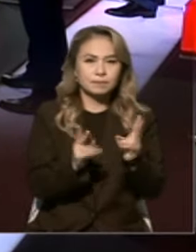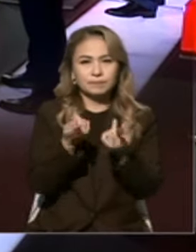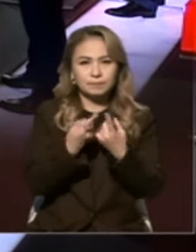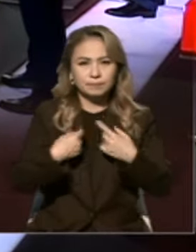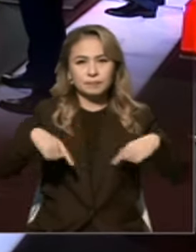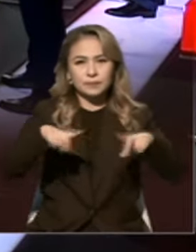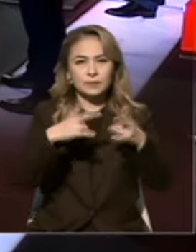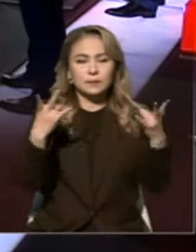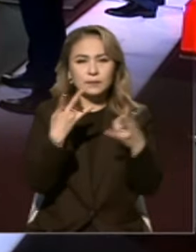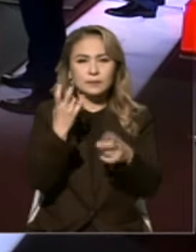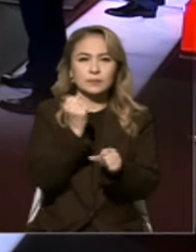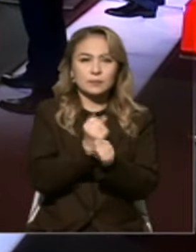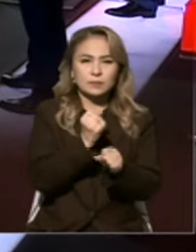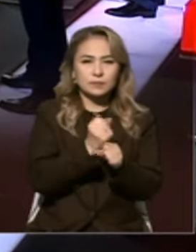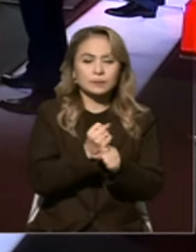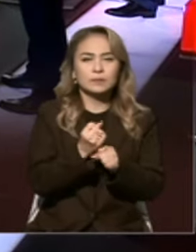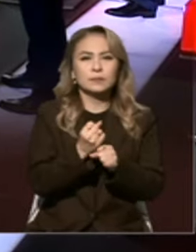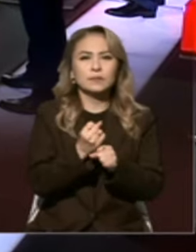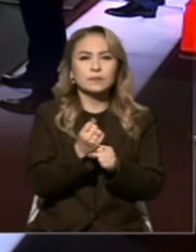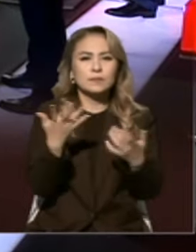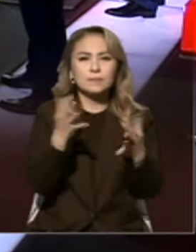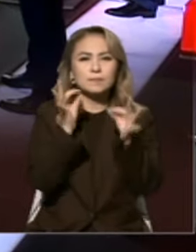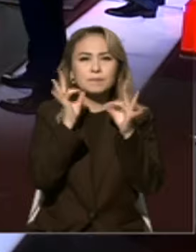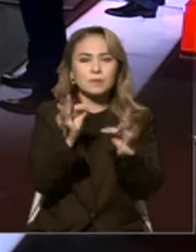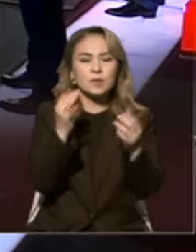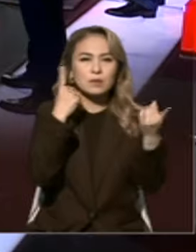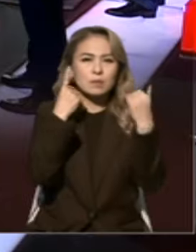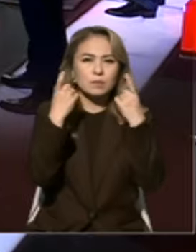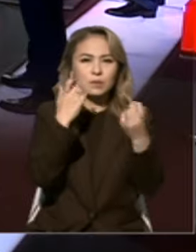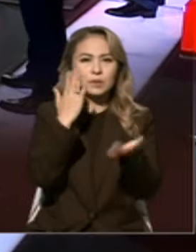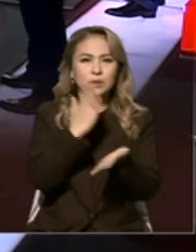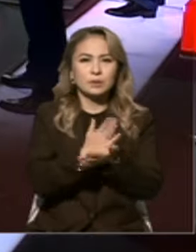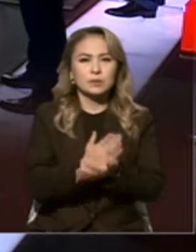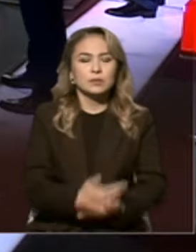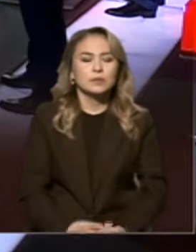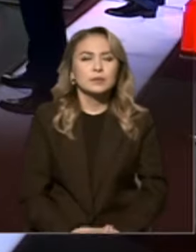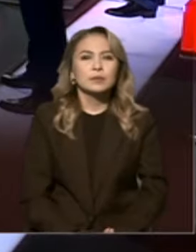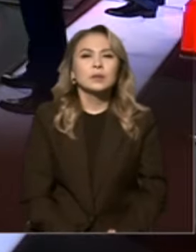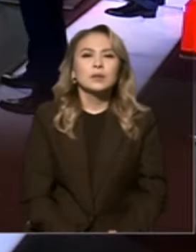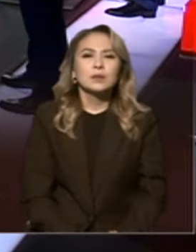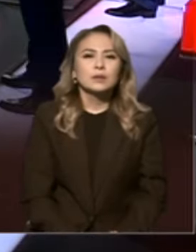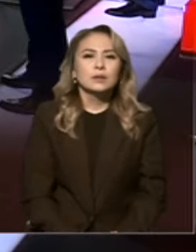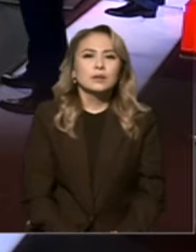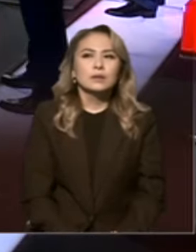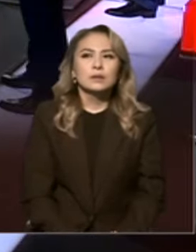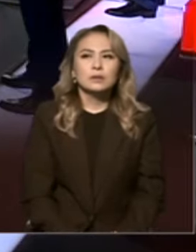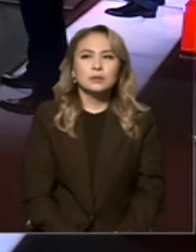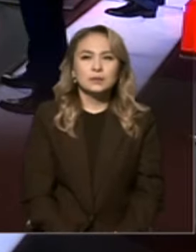керек осындай жұмыстар қаншалықты ақпараттандырылғанбыз біз?